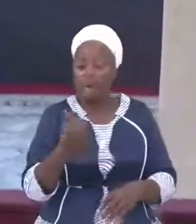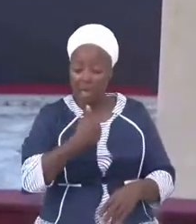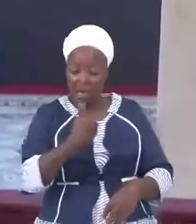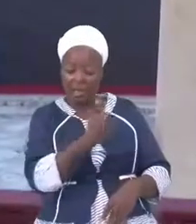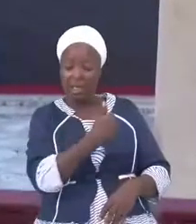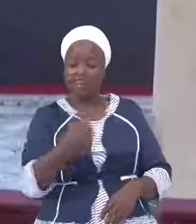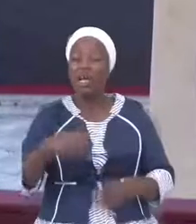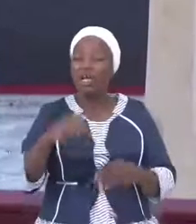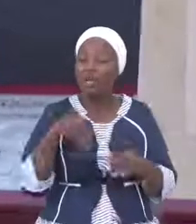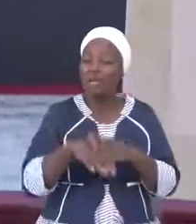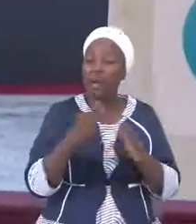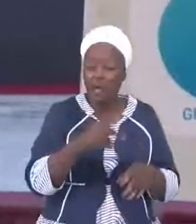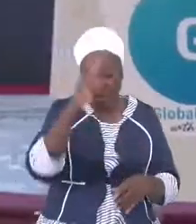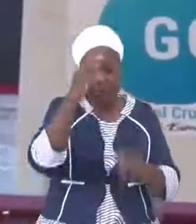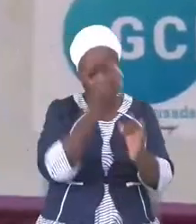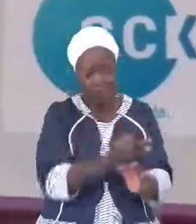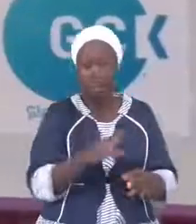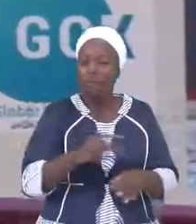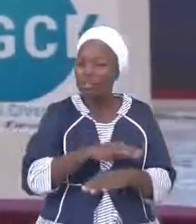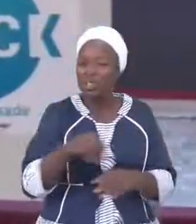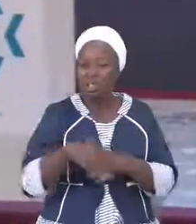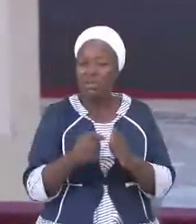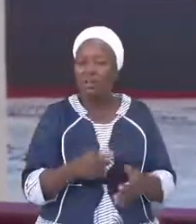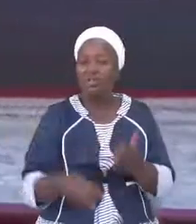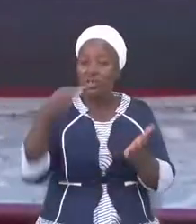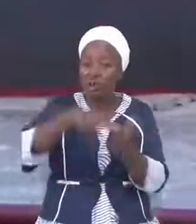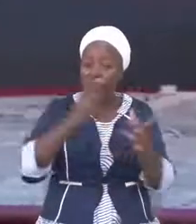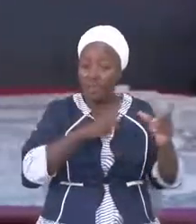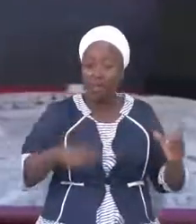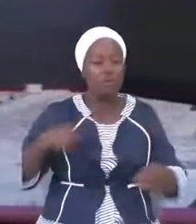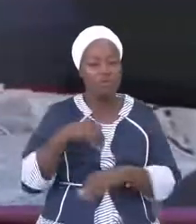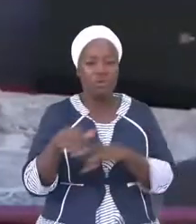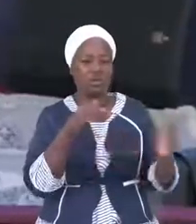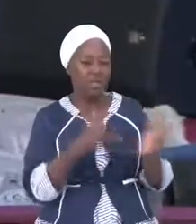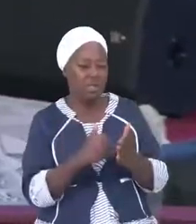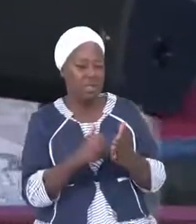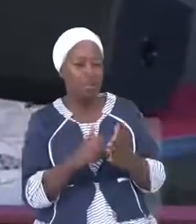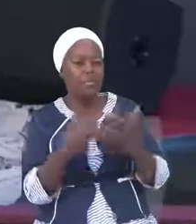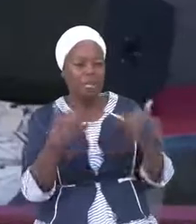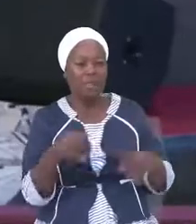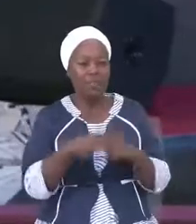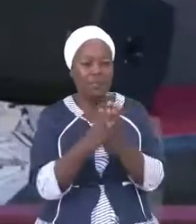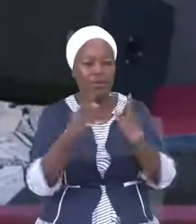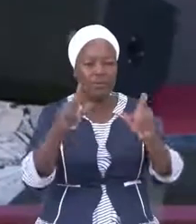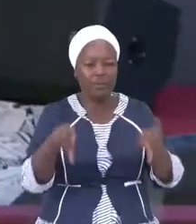la foi à la résurrection du Seigneur, nous allons le faire. On va au Philippiens 3.